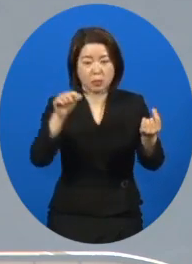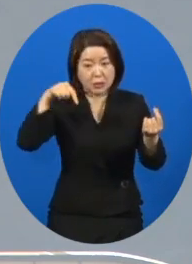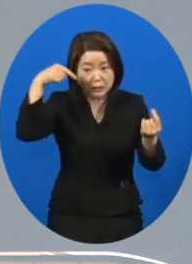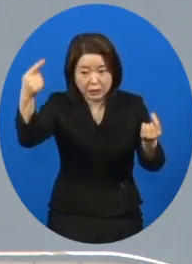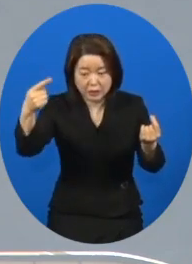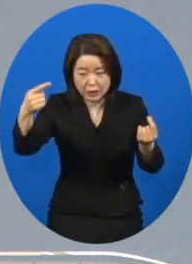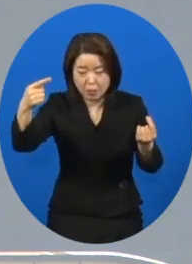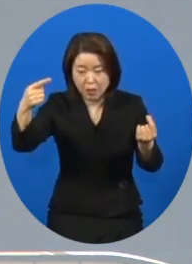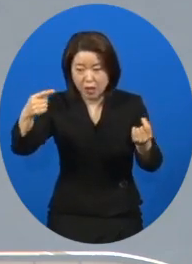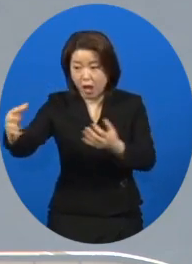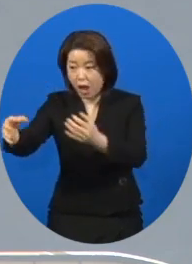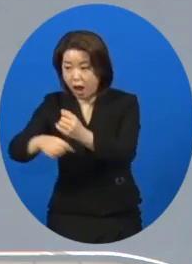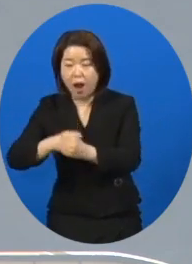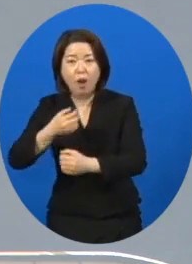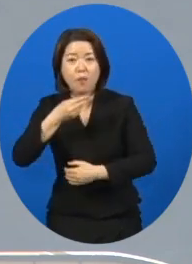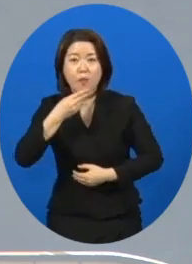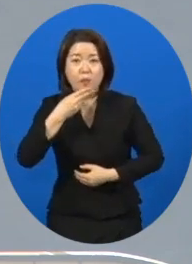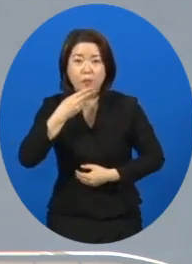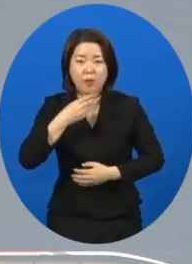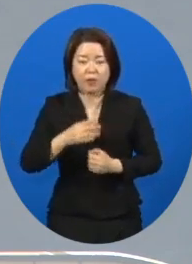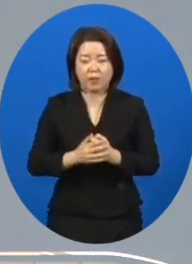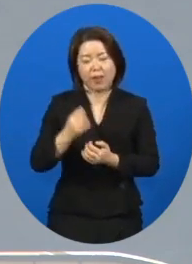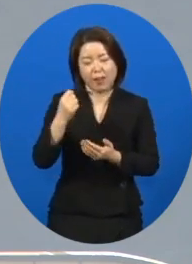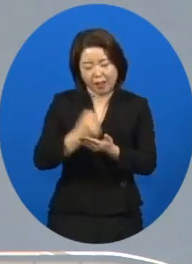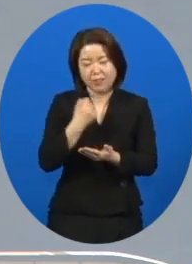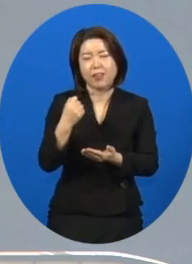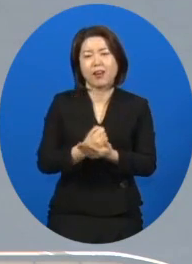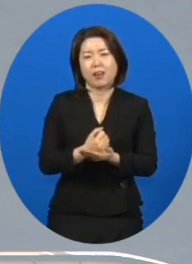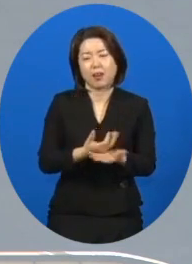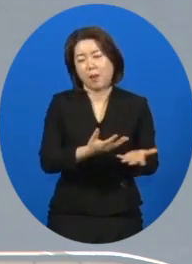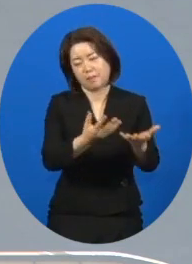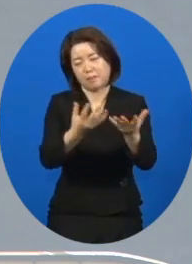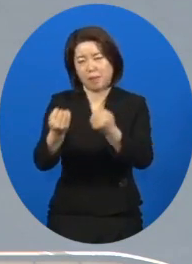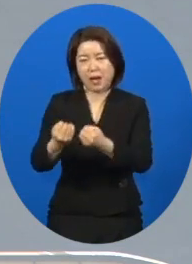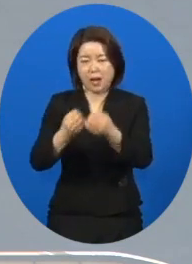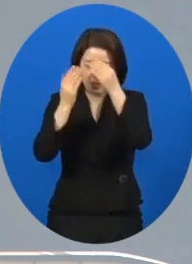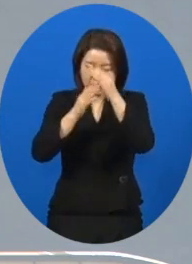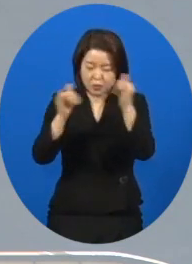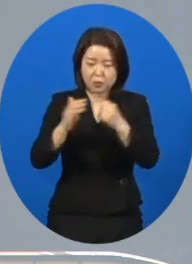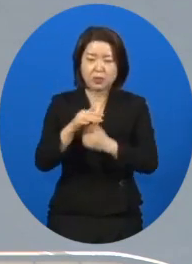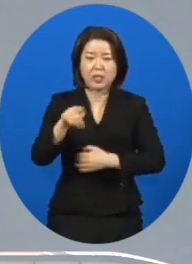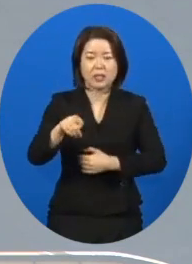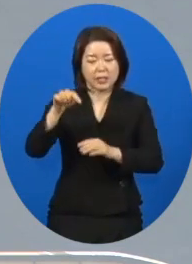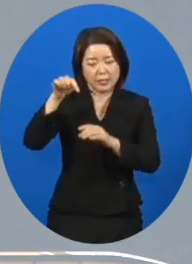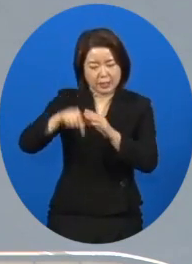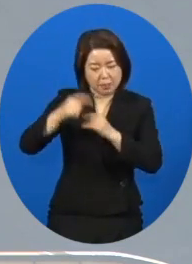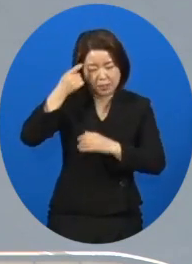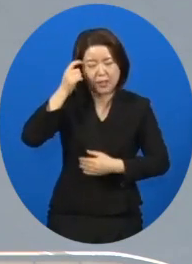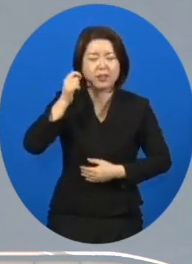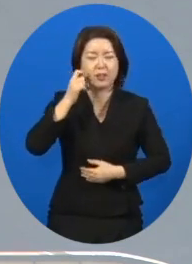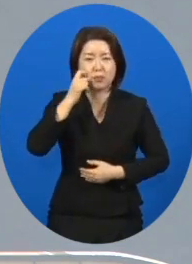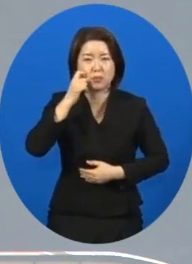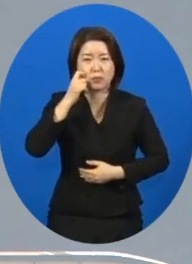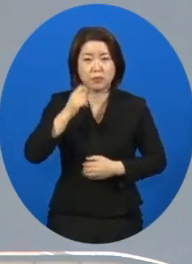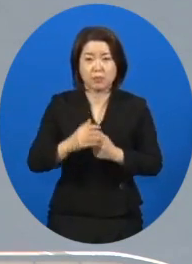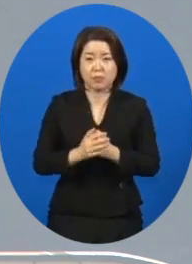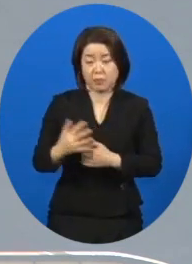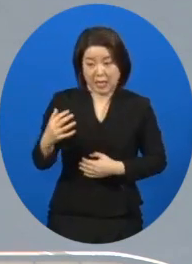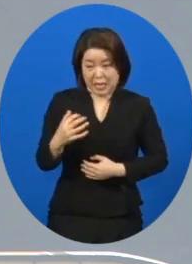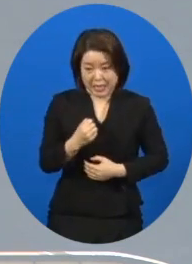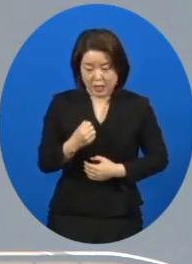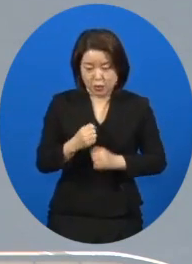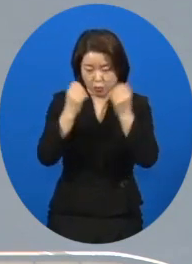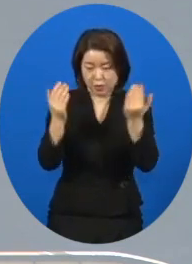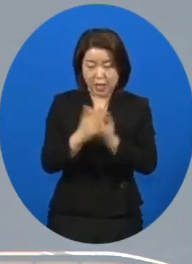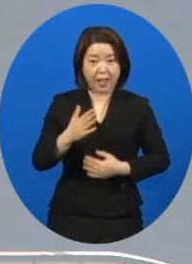게 없어지게 됩니다. 안타깝게도 많은 성도들이 이 점을 깊이 생각하지 않습니다. 가지고 있다고